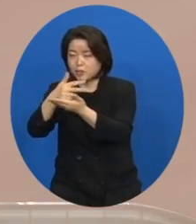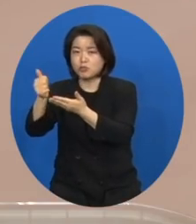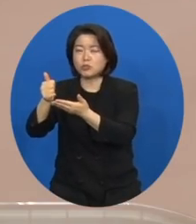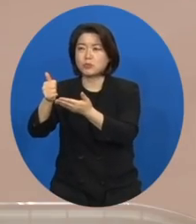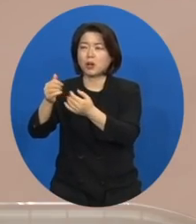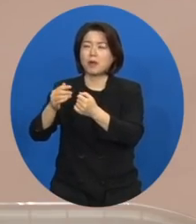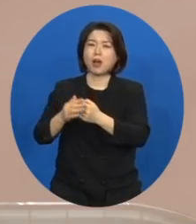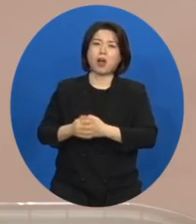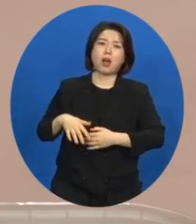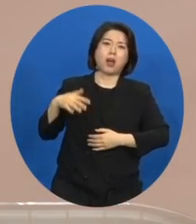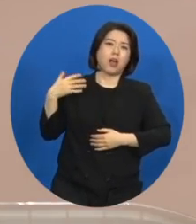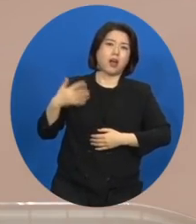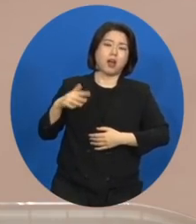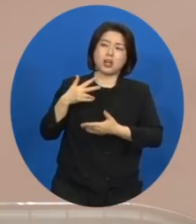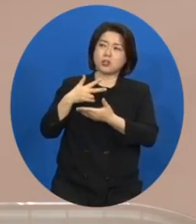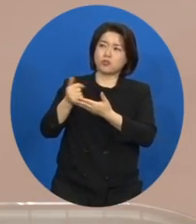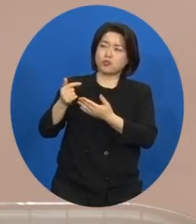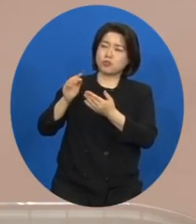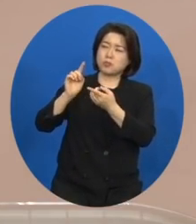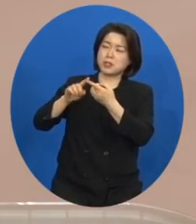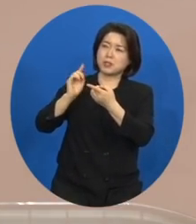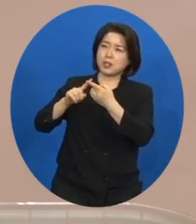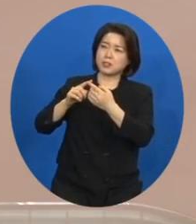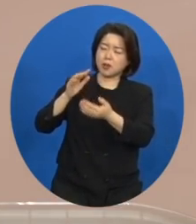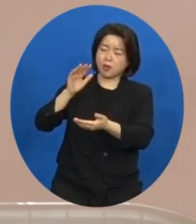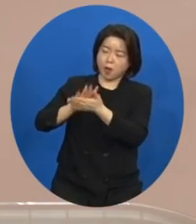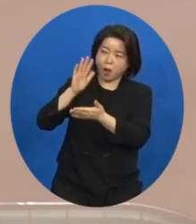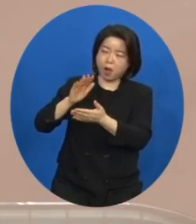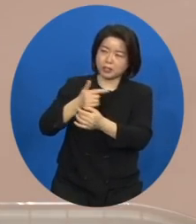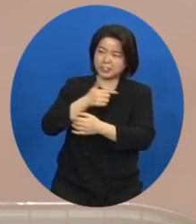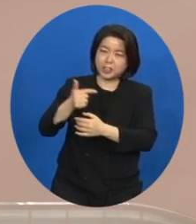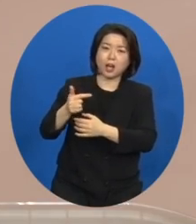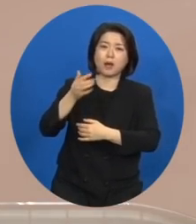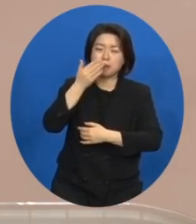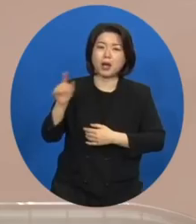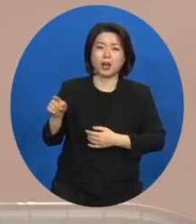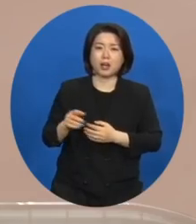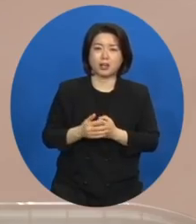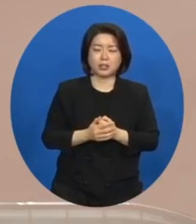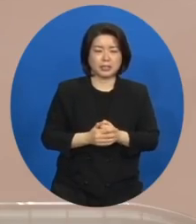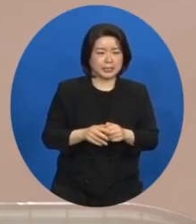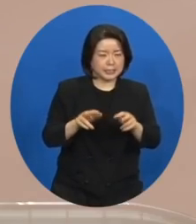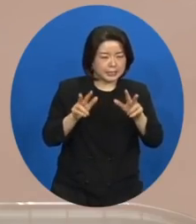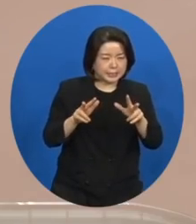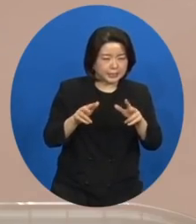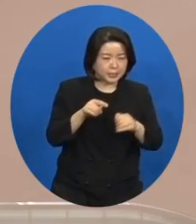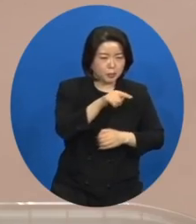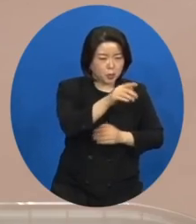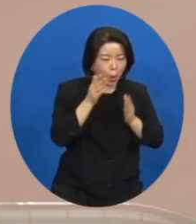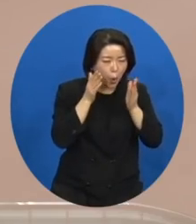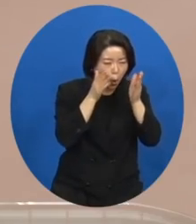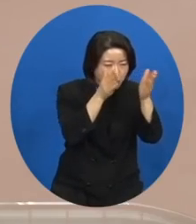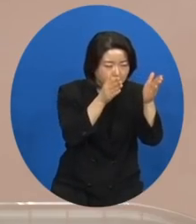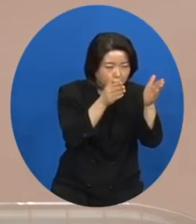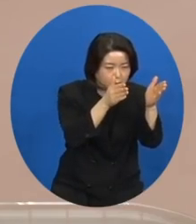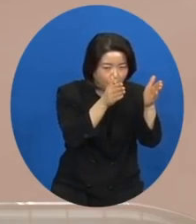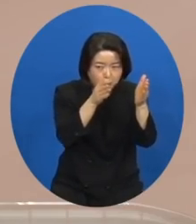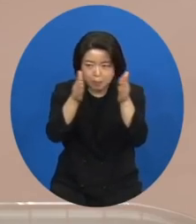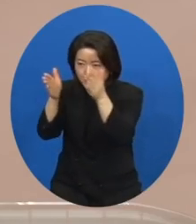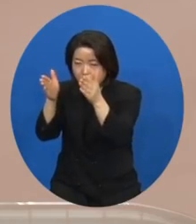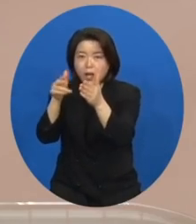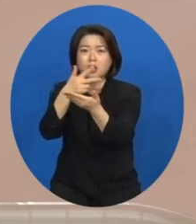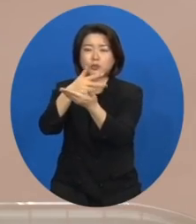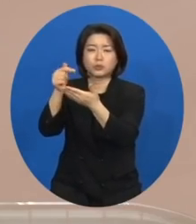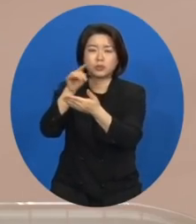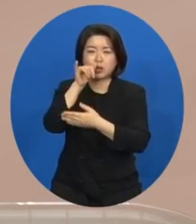써지는 인물이 되는 겁니다 제가 그의 그랬어요 이게 지금 안 좋은 상황이 하지만 방향만 바뀌면 이거는 정말 하나님이 놀라 캐슬 1